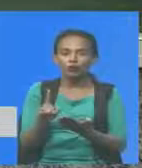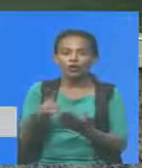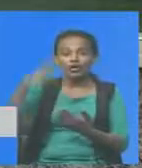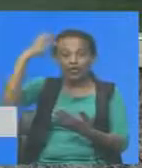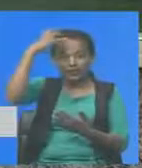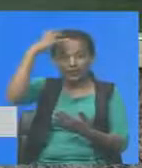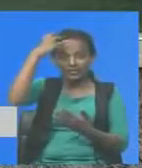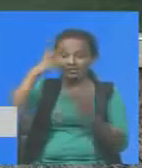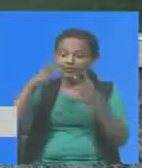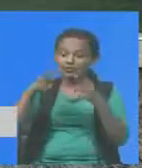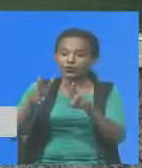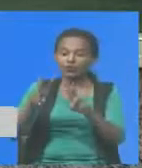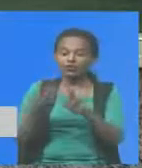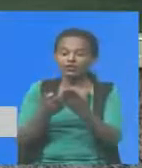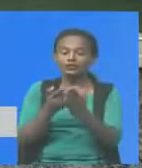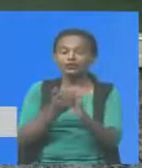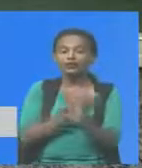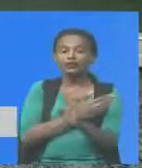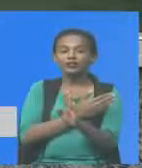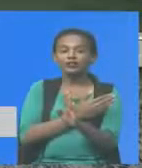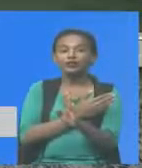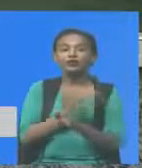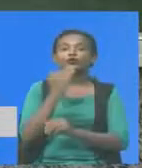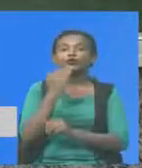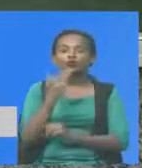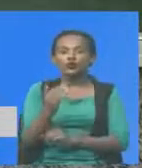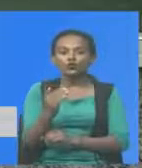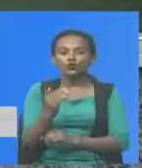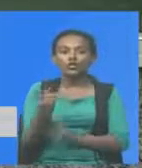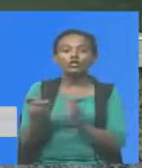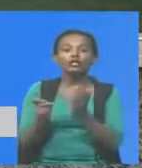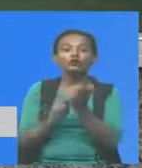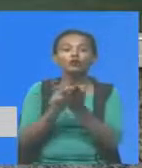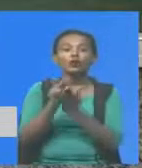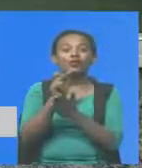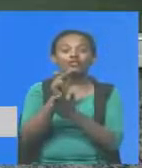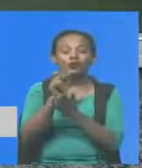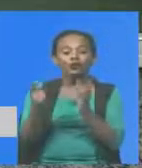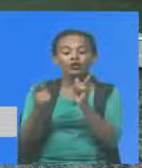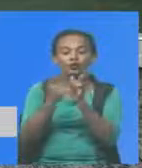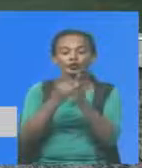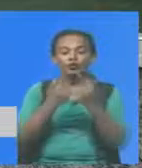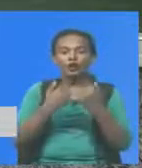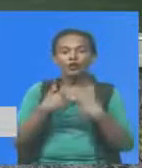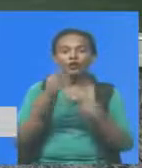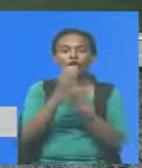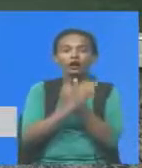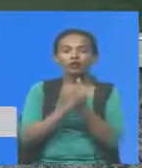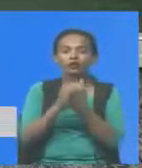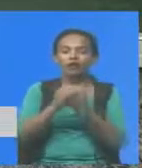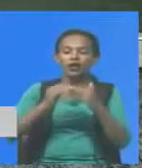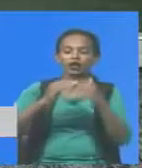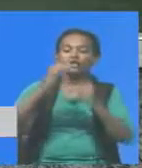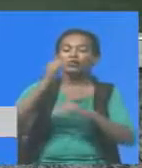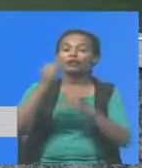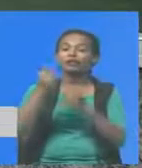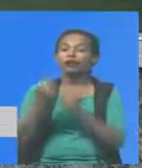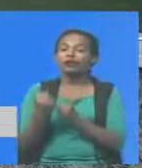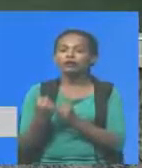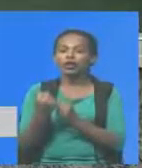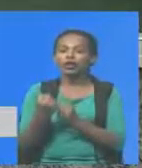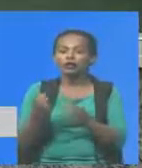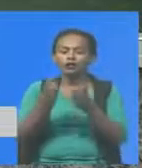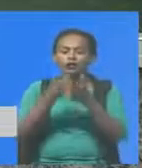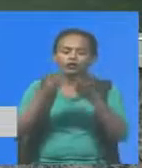የመንግስት ትኩረት ከዚህ በፊት ጥሩ የዲፕሎማሲያዊ ግንኙነት ካለን ሀገራት ጋር ይበልጥ ማጠናከር፣